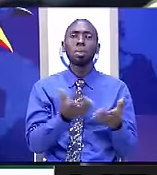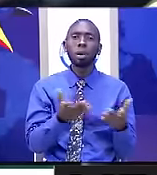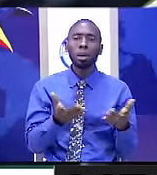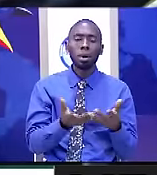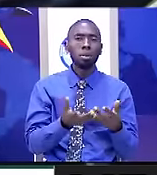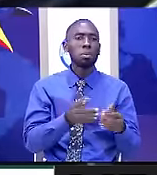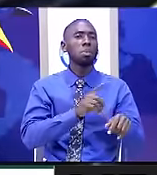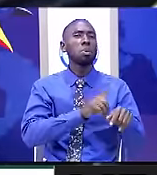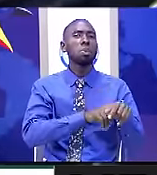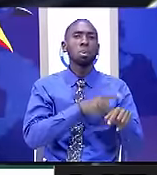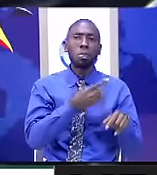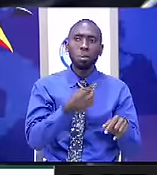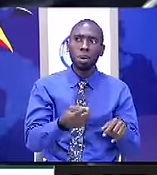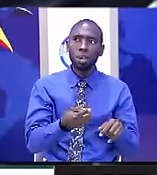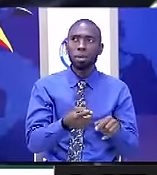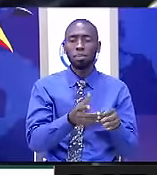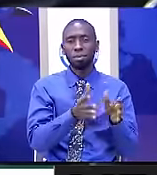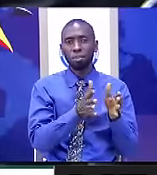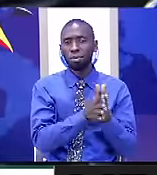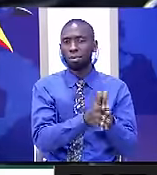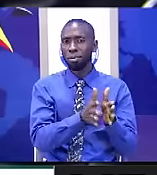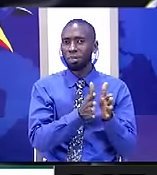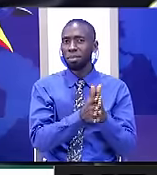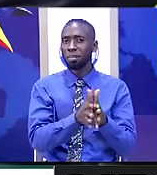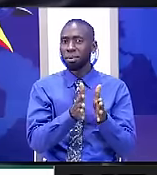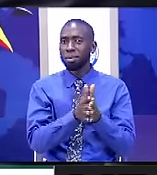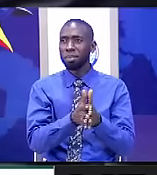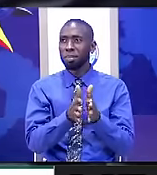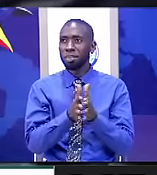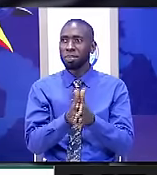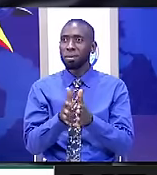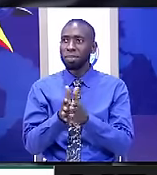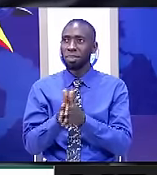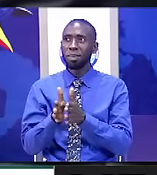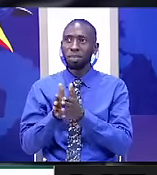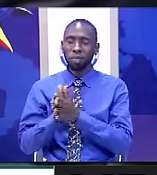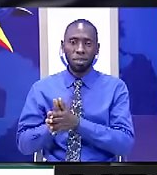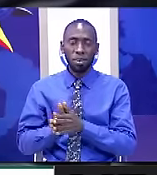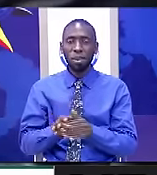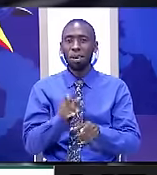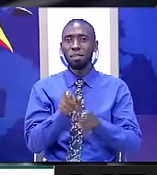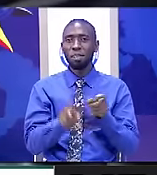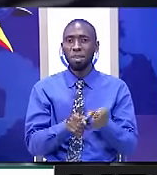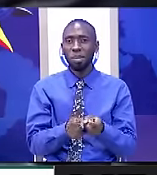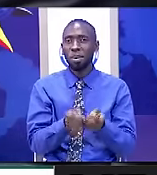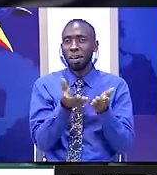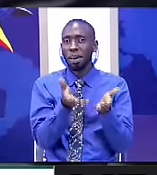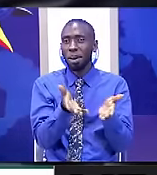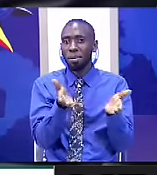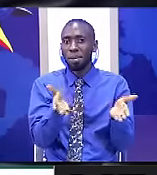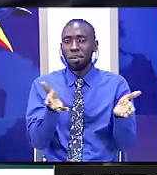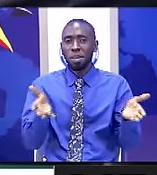basisinkana byabadde agezaako ba byagezaako okunnyonnyola abali awo mu kiseera kino